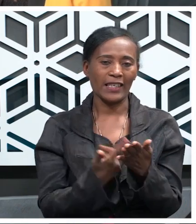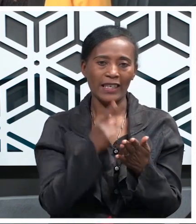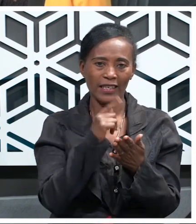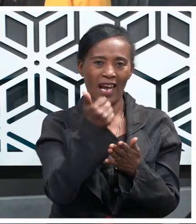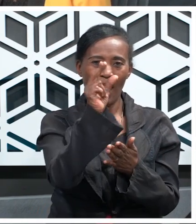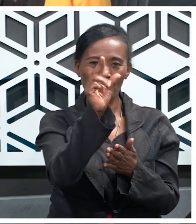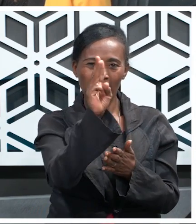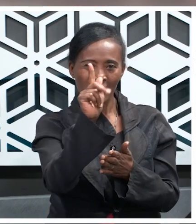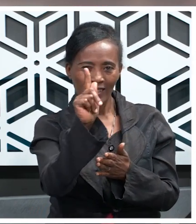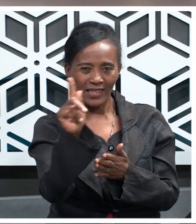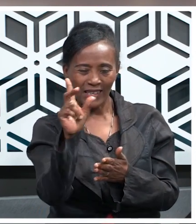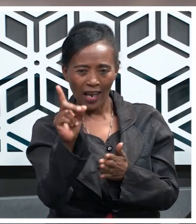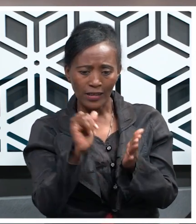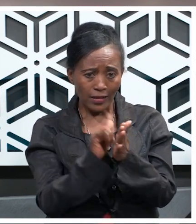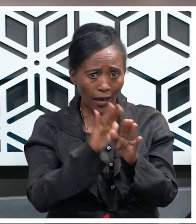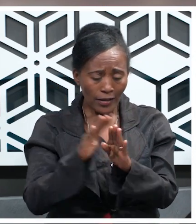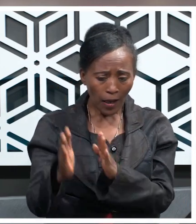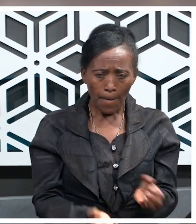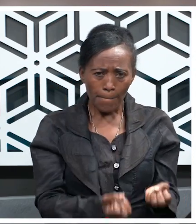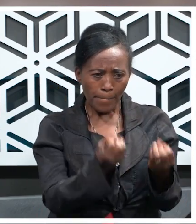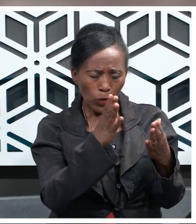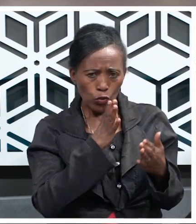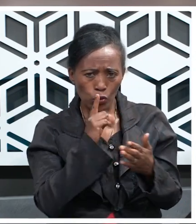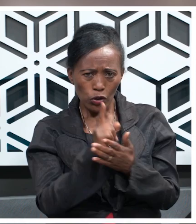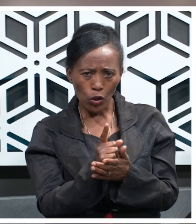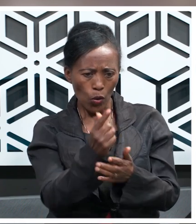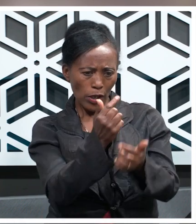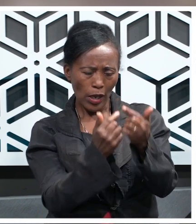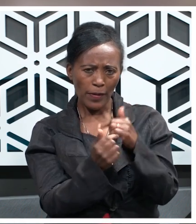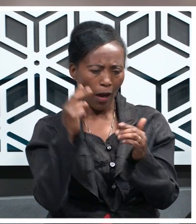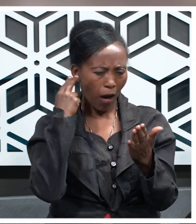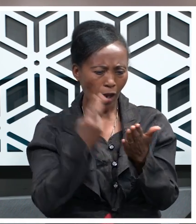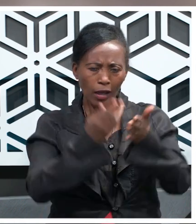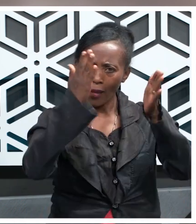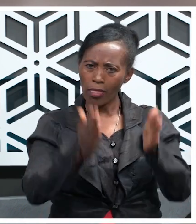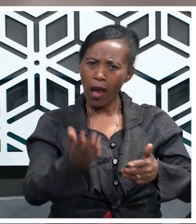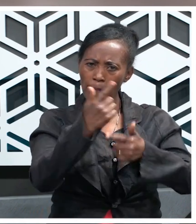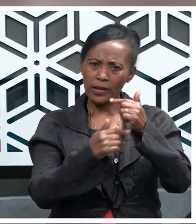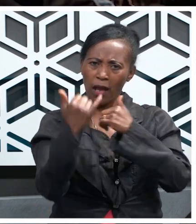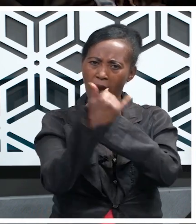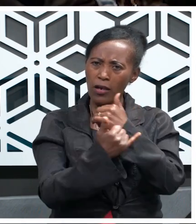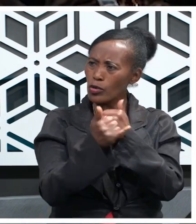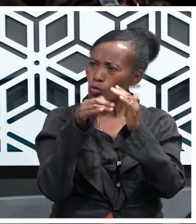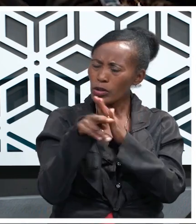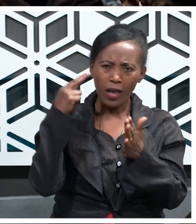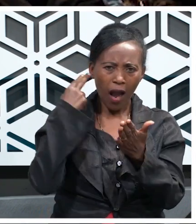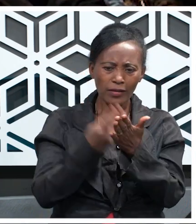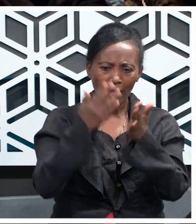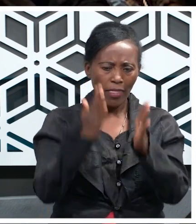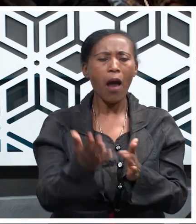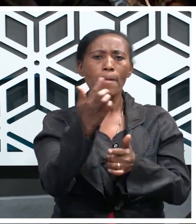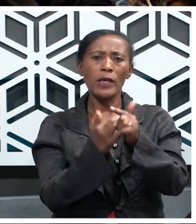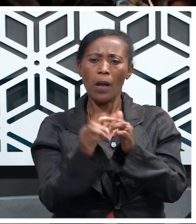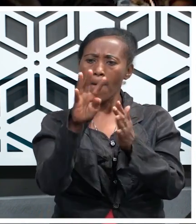የት ዩዳቢሲኒያ። ከዛ እዛ ላይ ሳዘጋጅ ብዙ ሰው ኢንስፓየር ሆኖ ነው የወጣው። ጋዜጠኞች መጡ፣ የሀገር ውስጥ ጋዜጠኞች